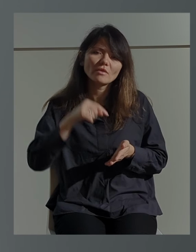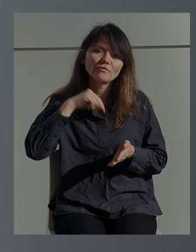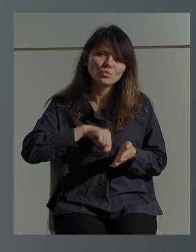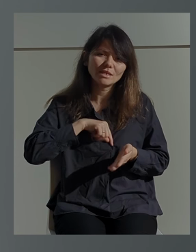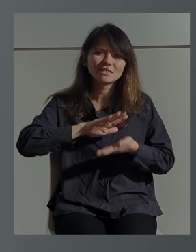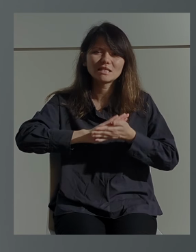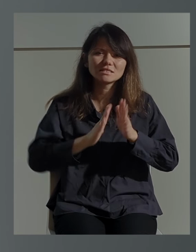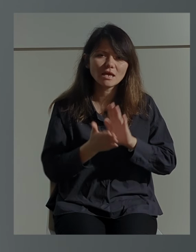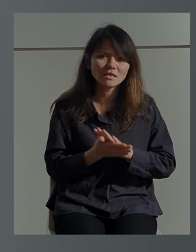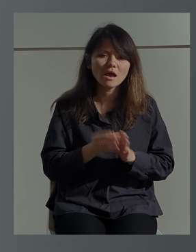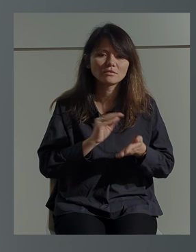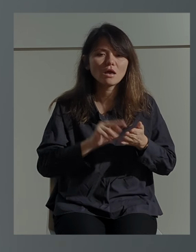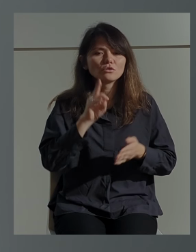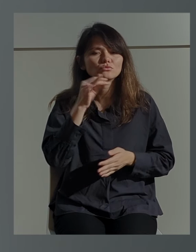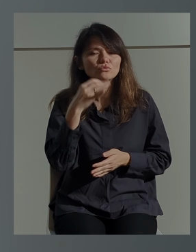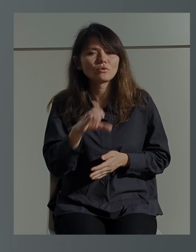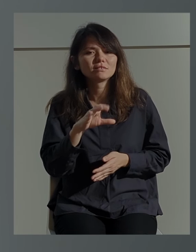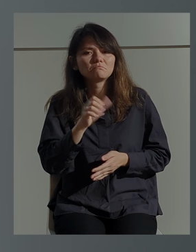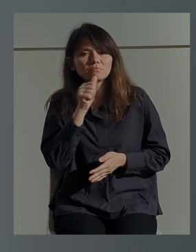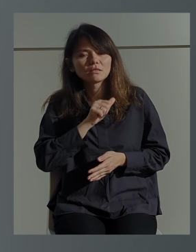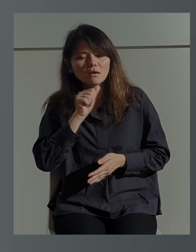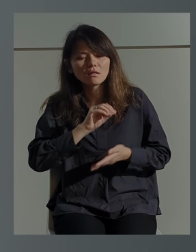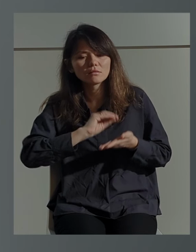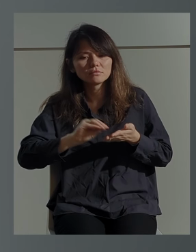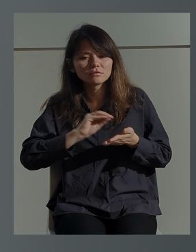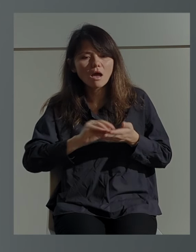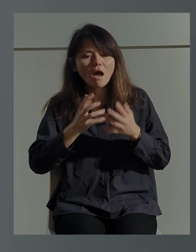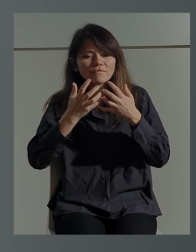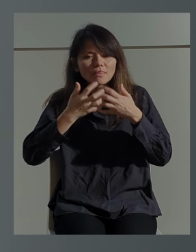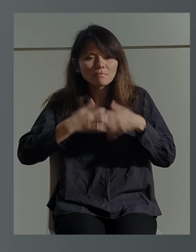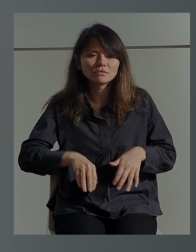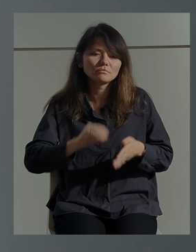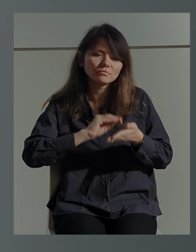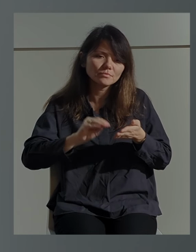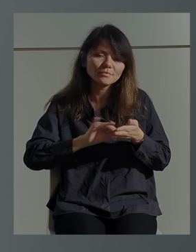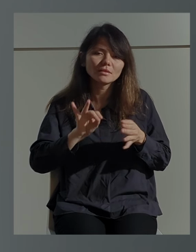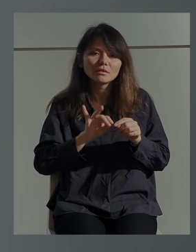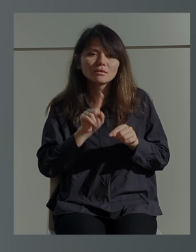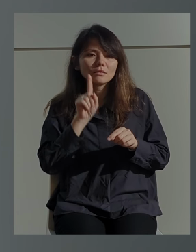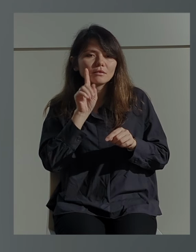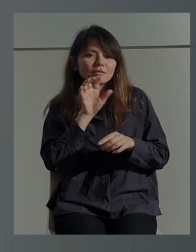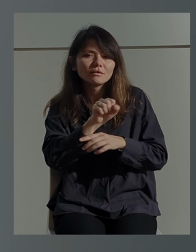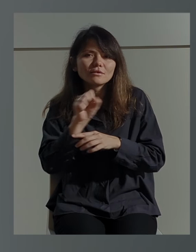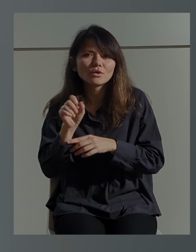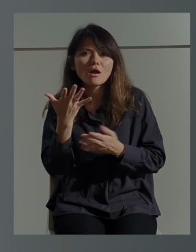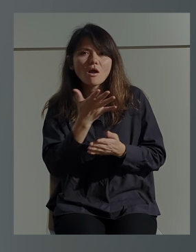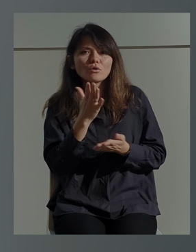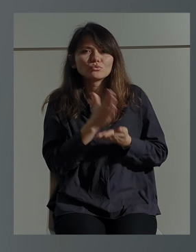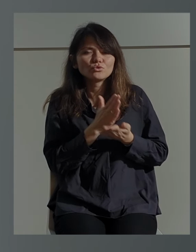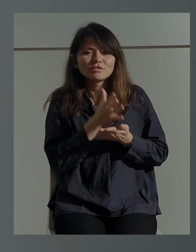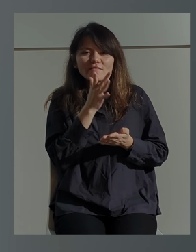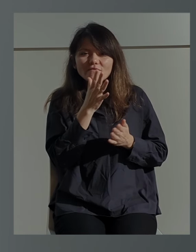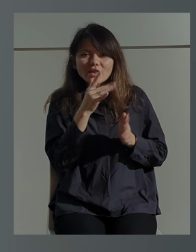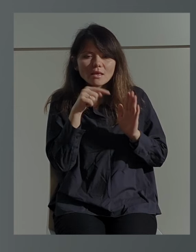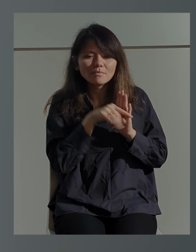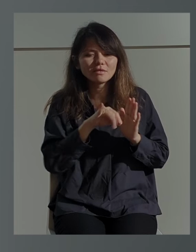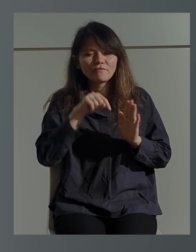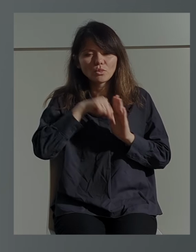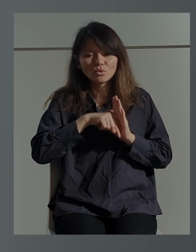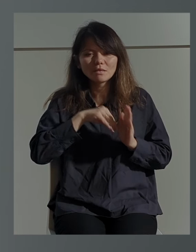состояния если Джойс пытался автоматическим письмом словить опять-таки и сущность времени и сущность внутренней